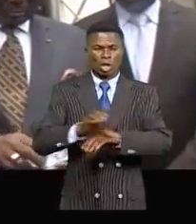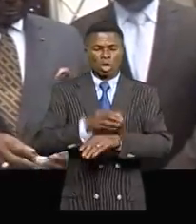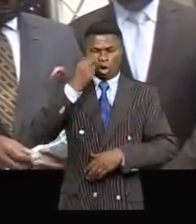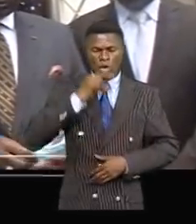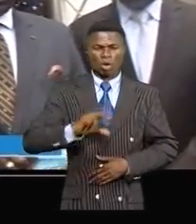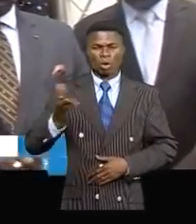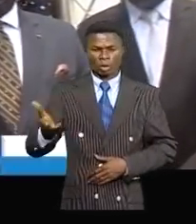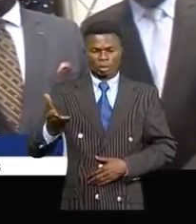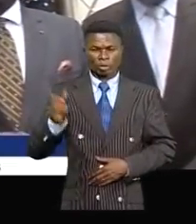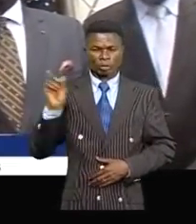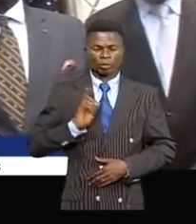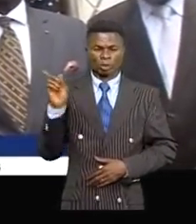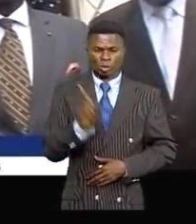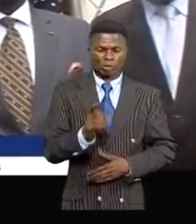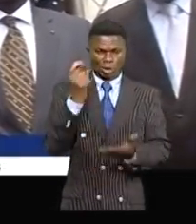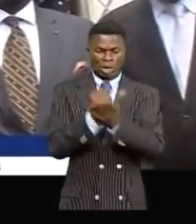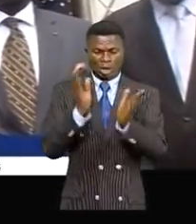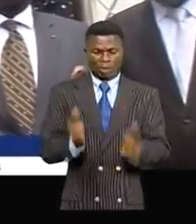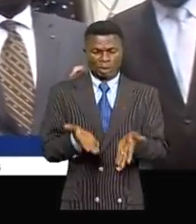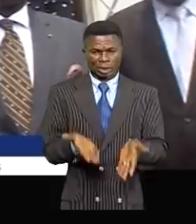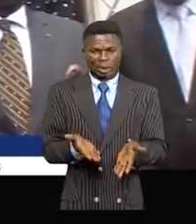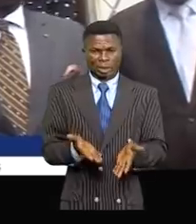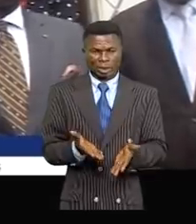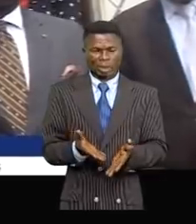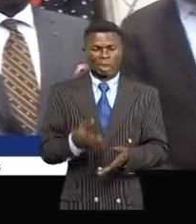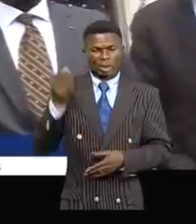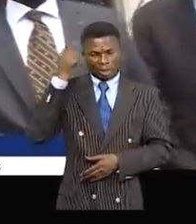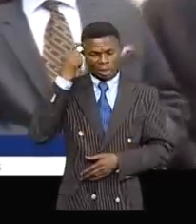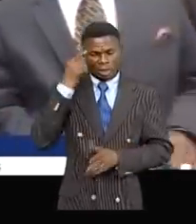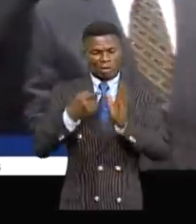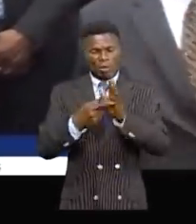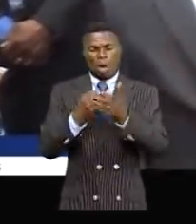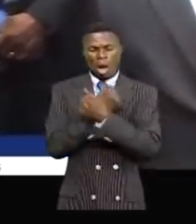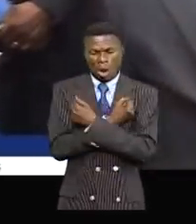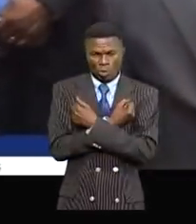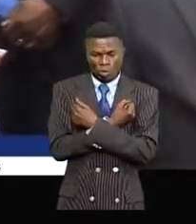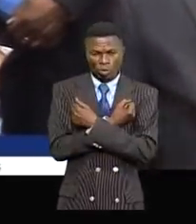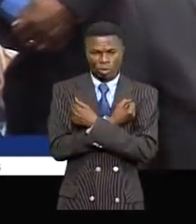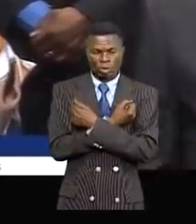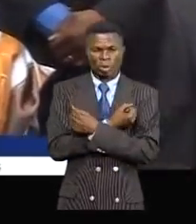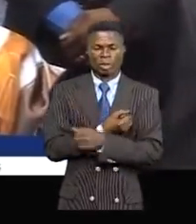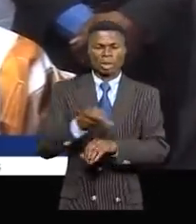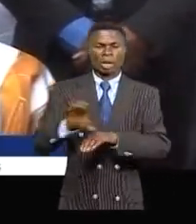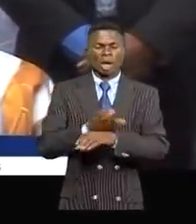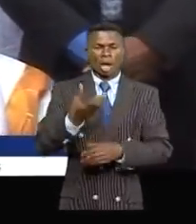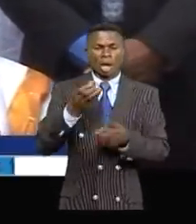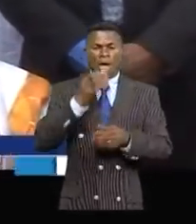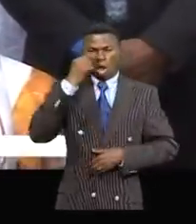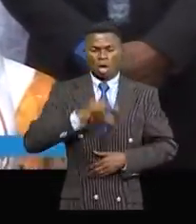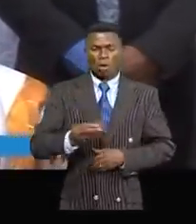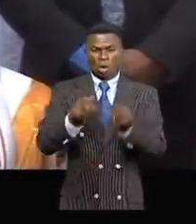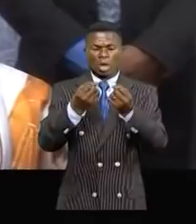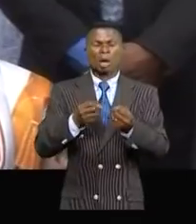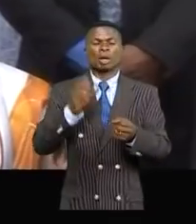venu à cette ambassade par un devoir de solidarité. La Côte d'Ivoire a perdu son premier